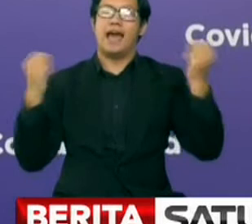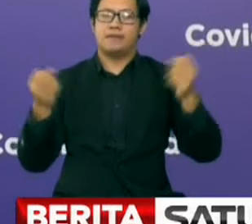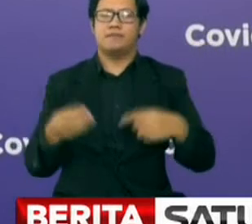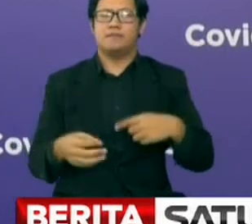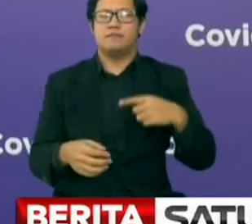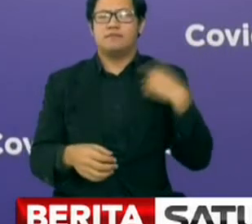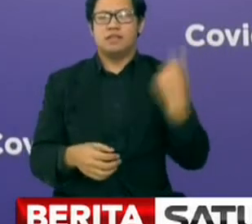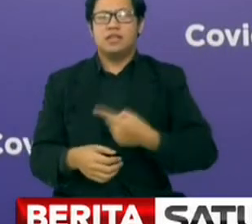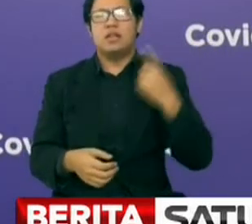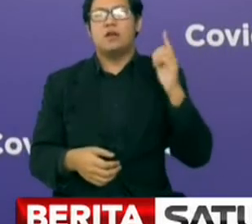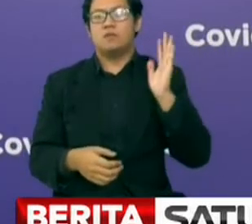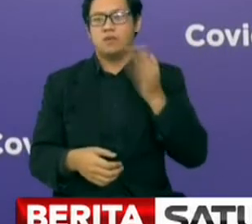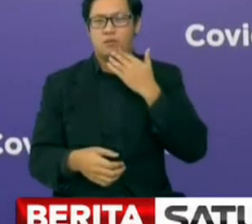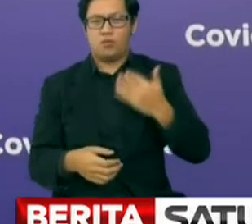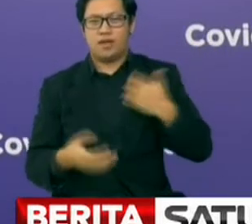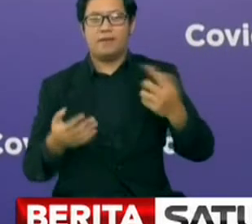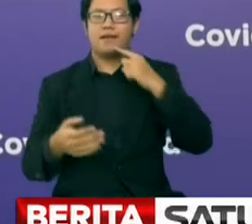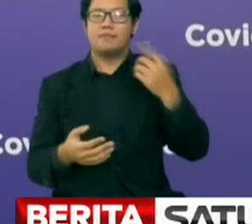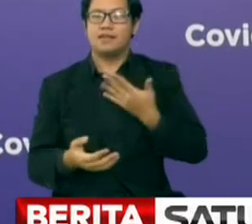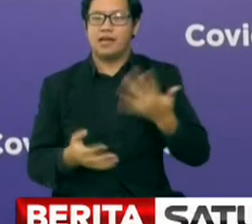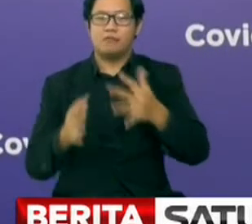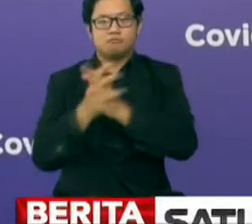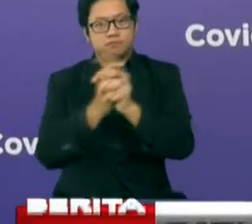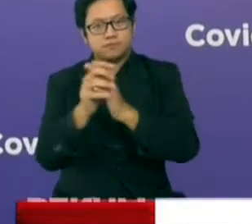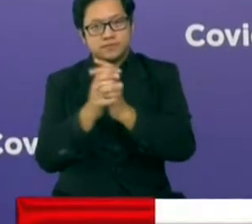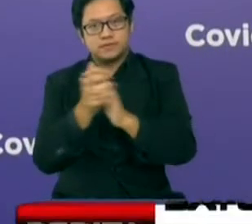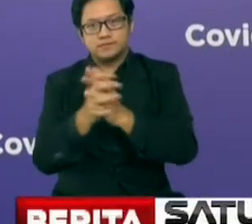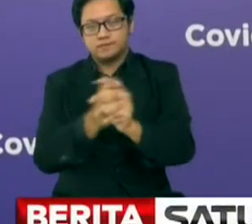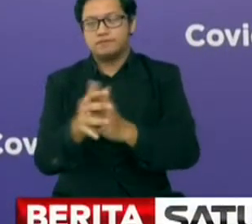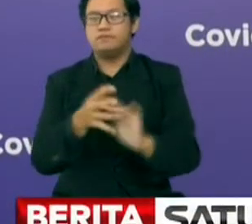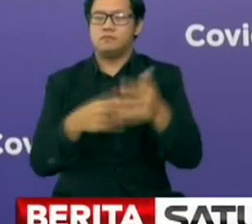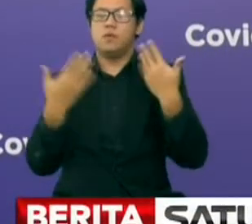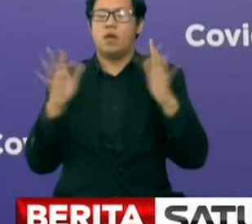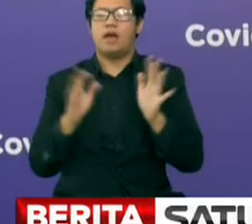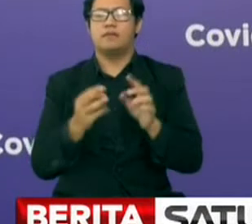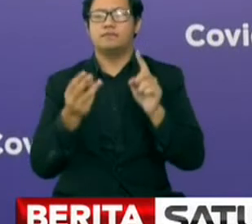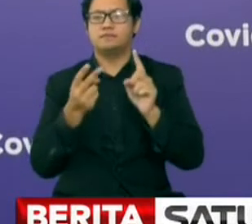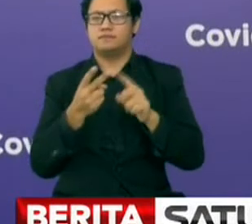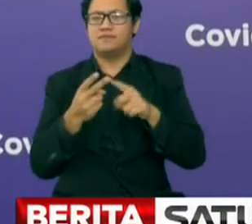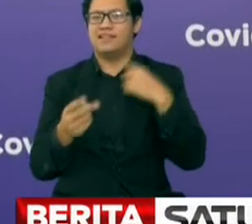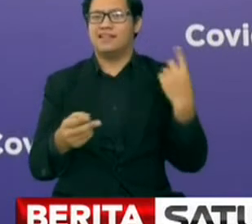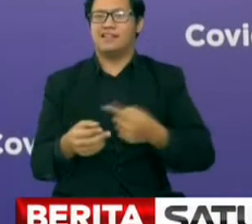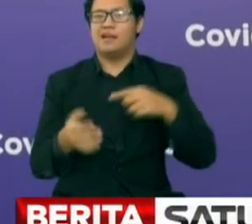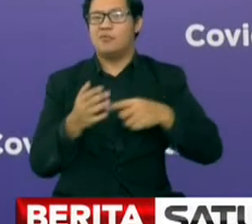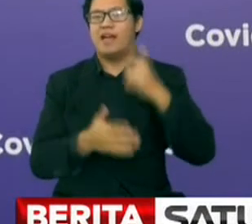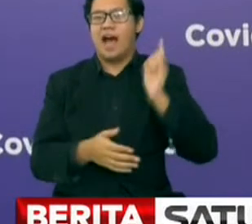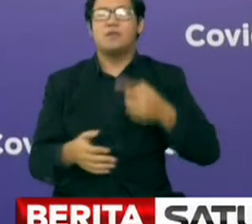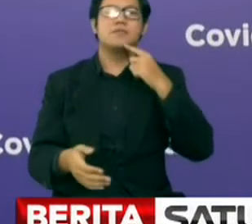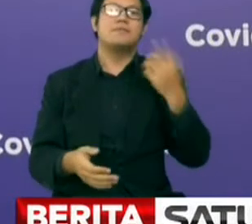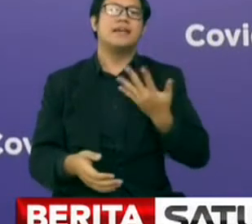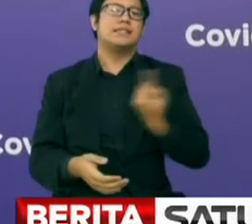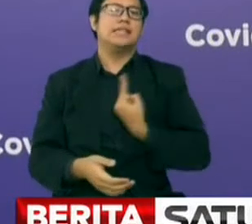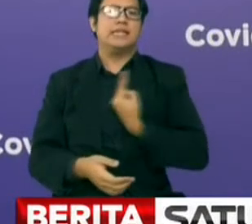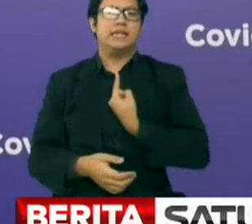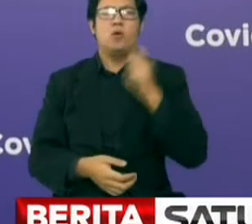rajin mencuci tangan dengan menggunakan sabun dengan air yang mengalir kita sudah mulai harus membiasakan diri